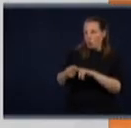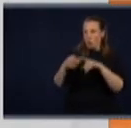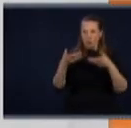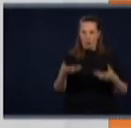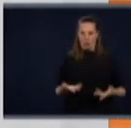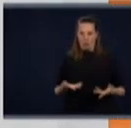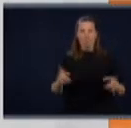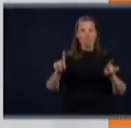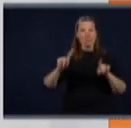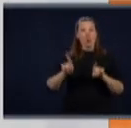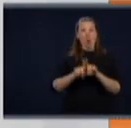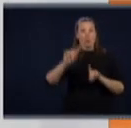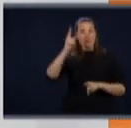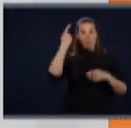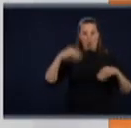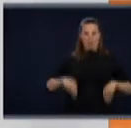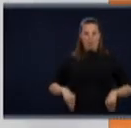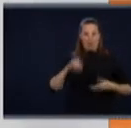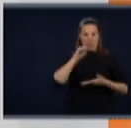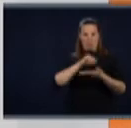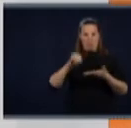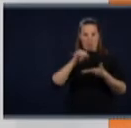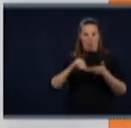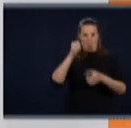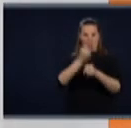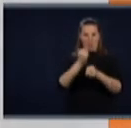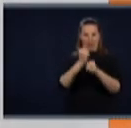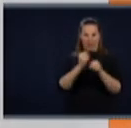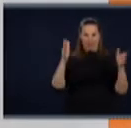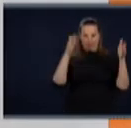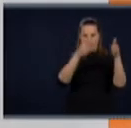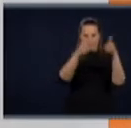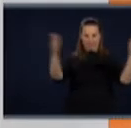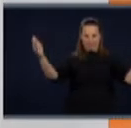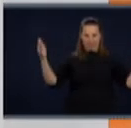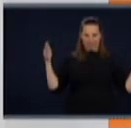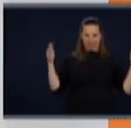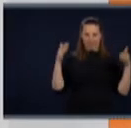le premier ministre passe beaucoup de temps dans son bureau à travailler de très tôt le matin jusqu'à très tard le soir.